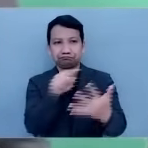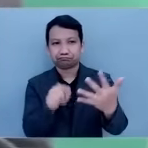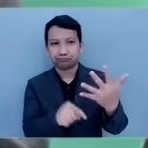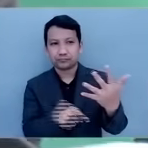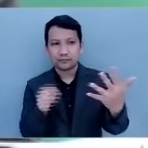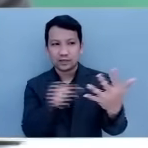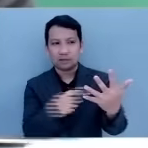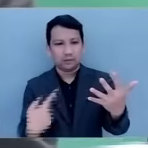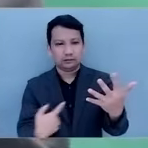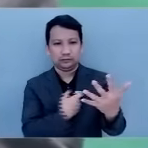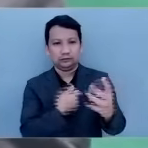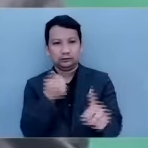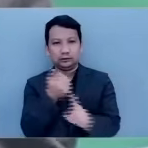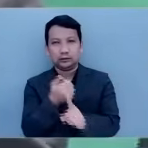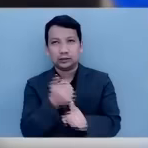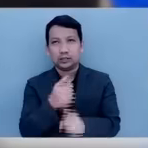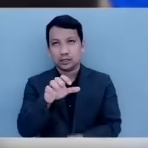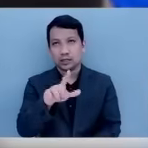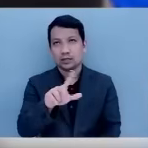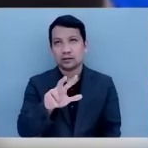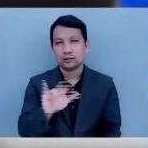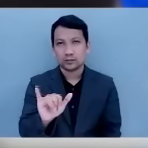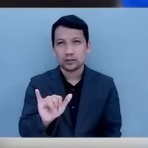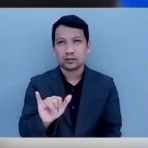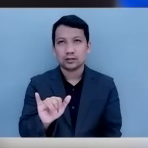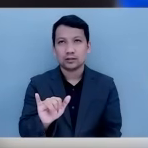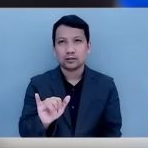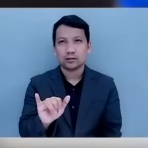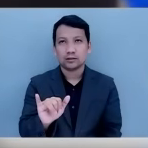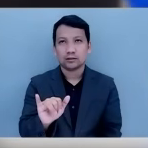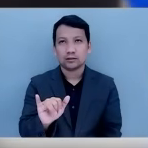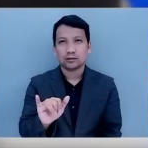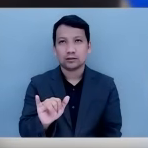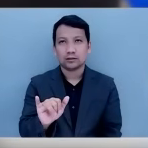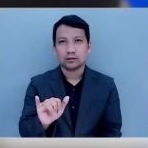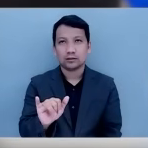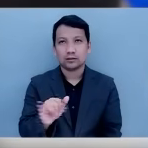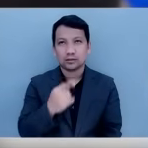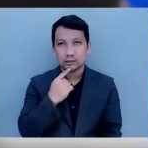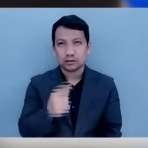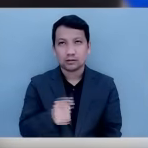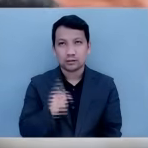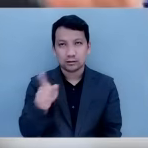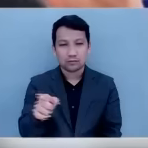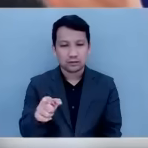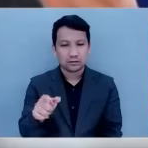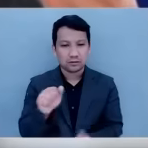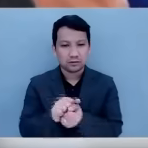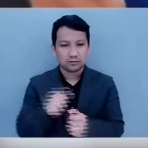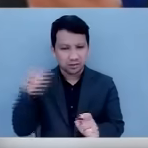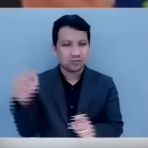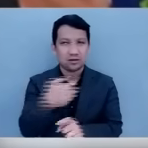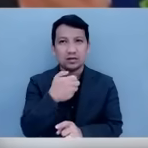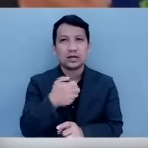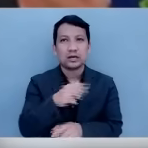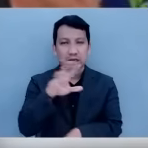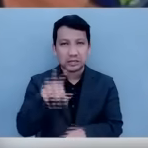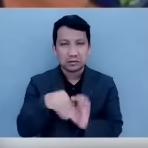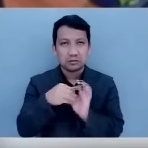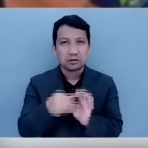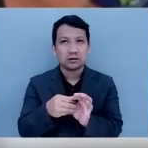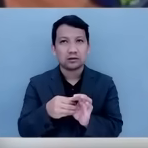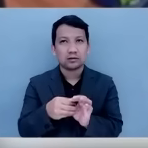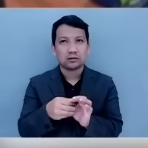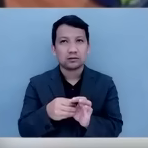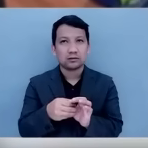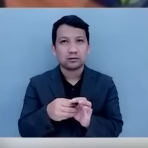nanakit umano kay Aling LV. Mahilig siyang gumawa ng kwento sa mga kasama niya, kaya nasasapok siya ng mga kasama niya. Naglalagay po siya ng mga pubic